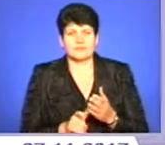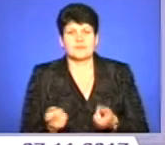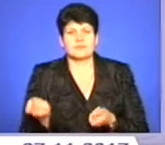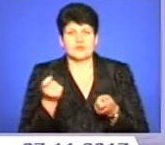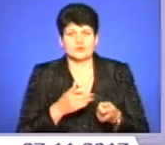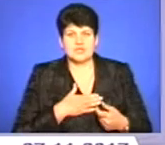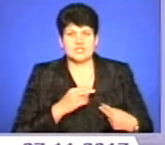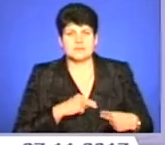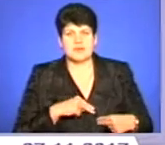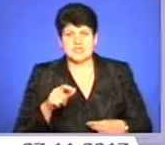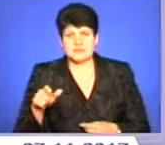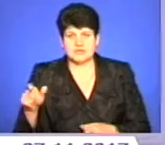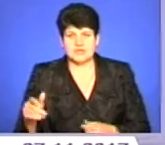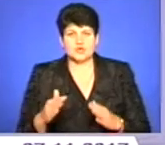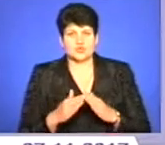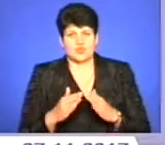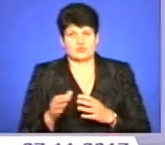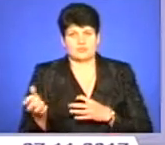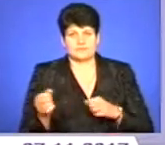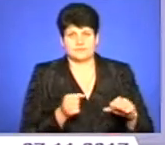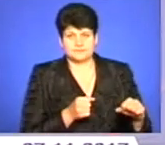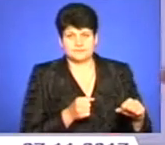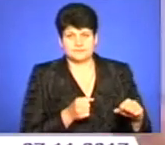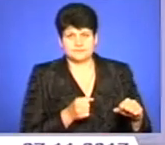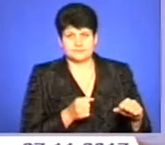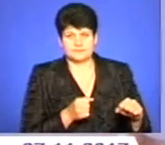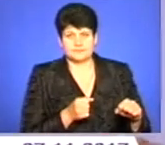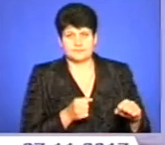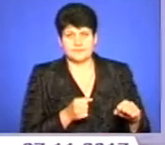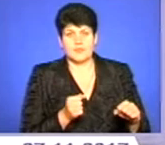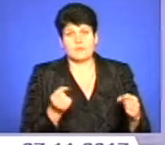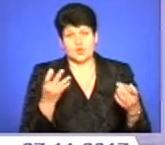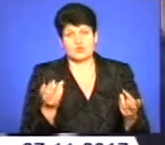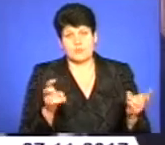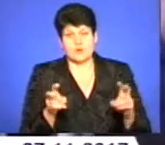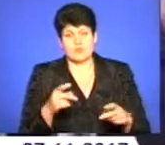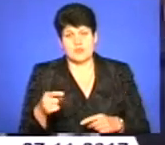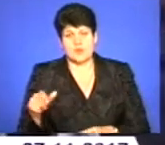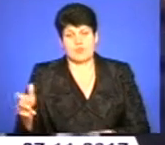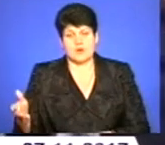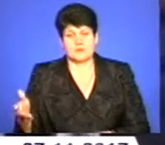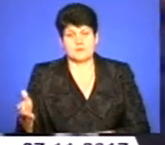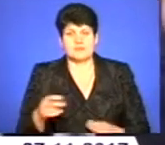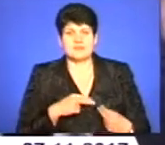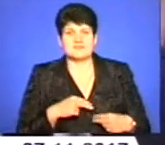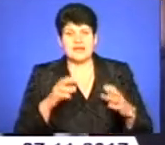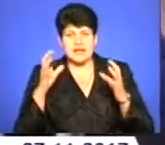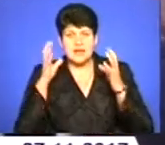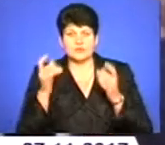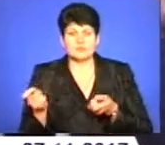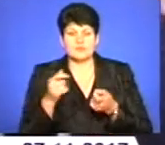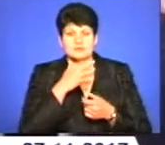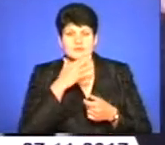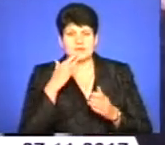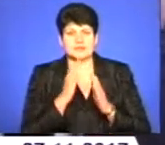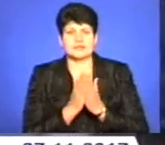наші працівники із домашньої бібліотечки, просто заходять тернополяни. Працівники радіо принесли чимало книг